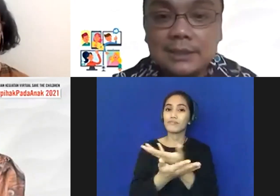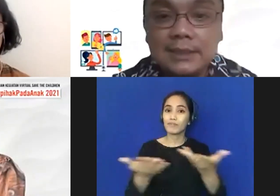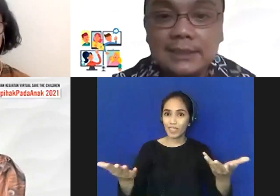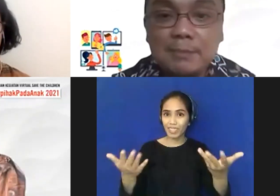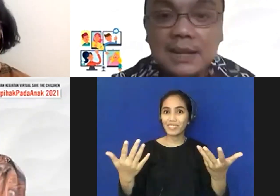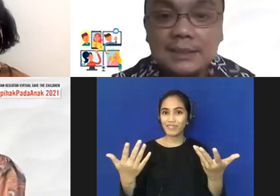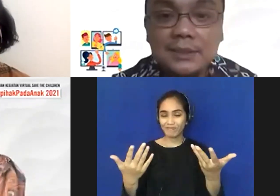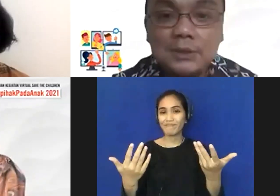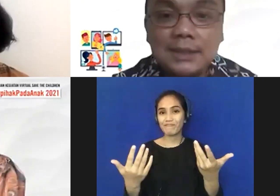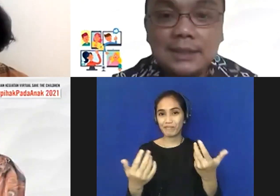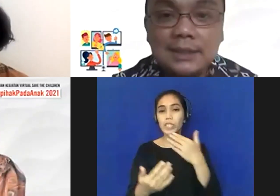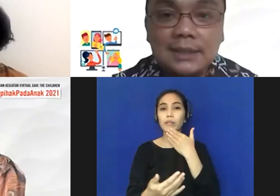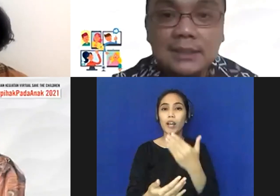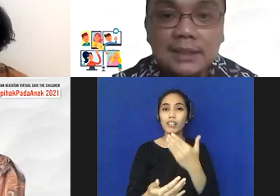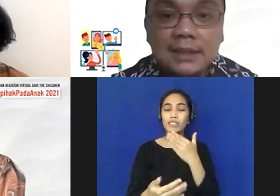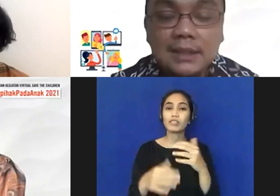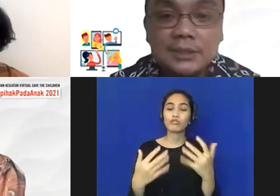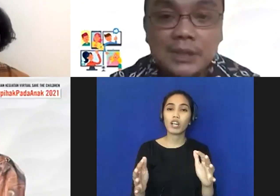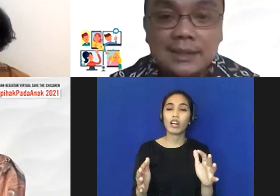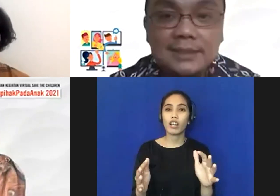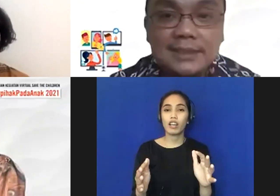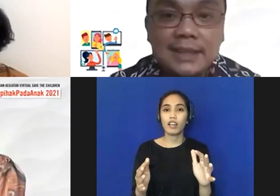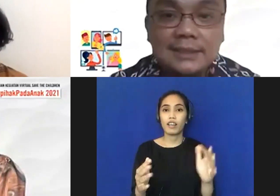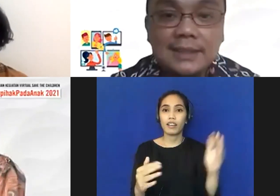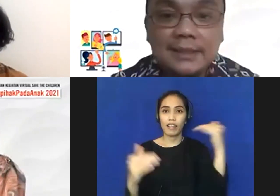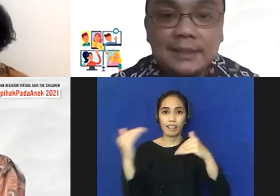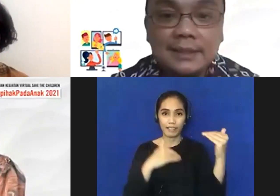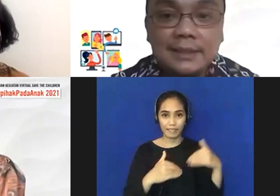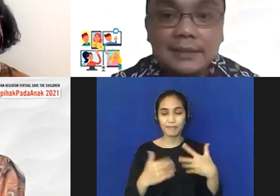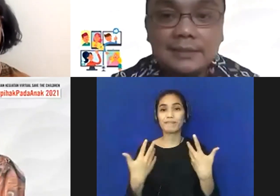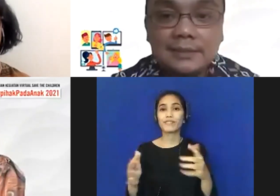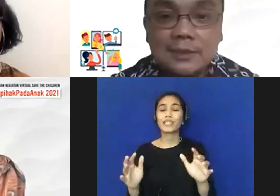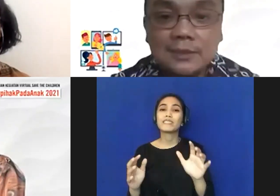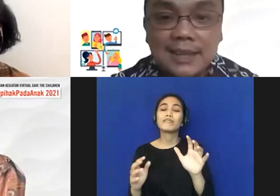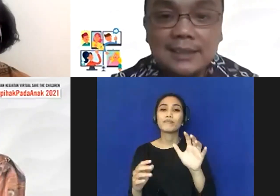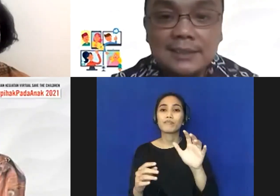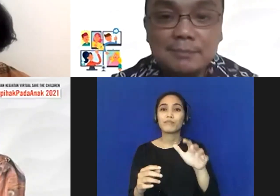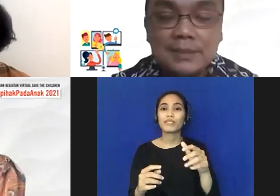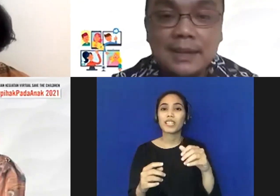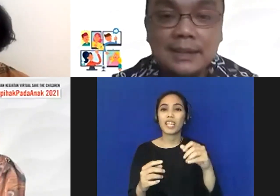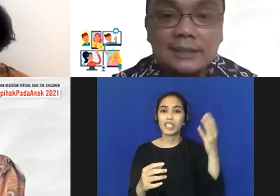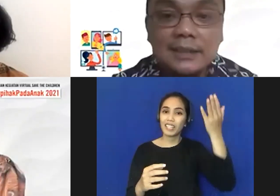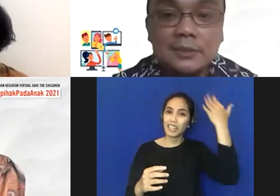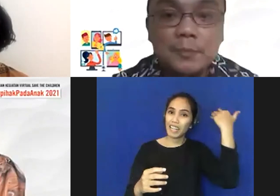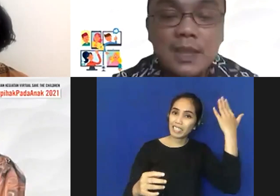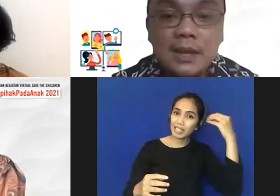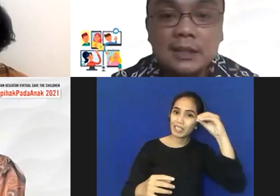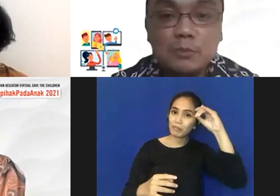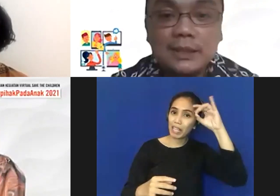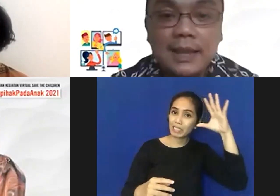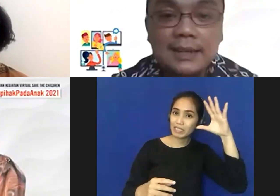sini, terima kasih sudah ada di sini ya dari siang tadi sampai sekarang